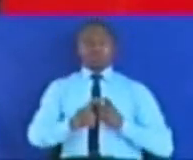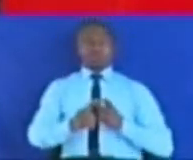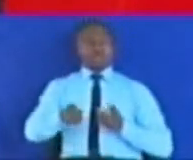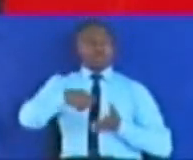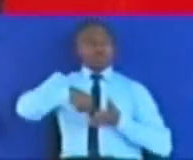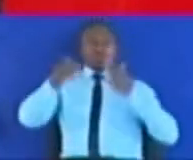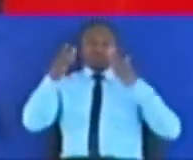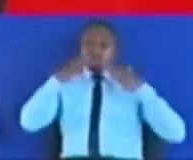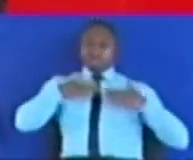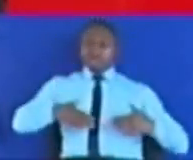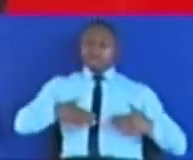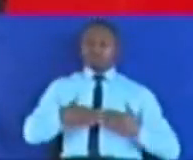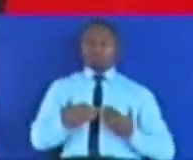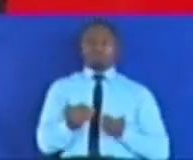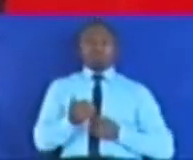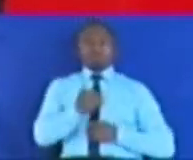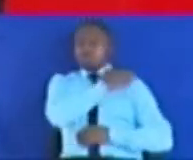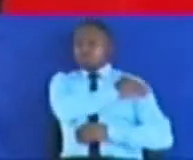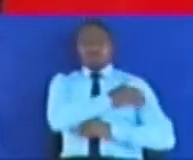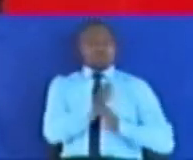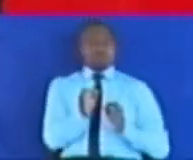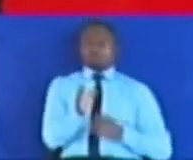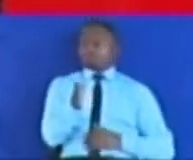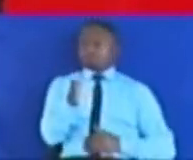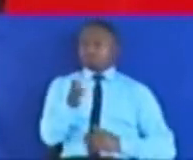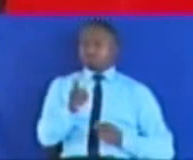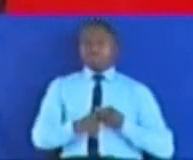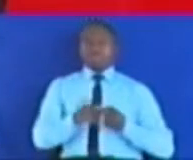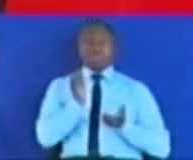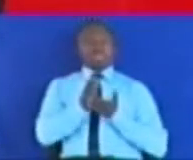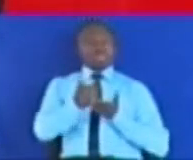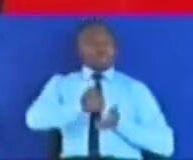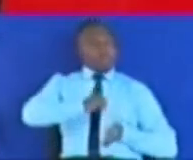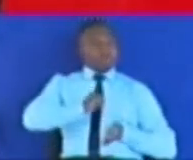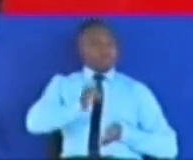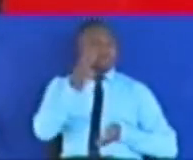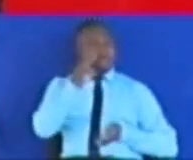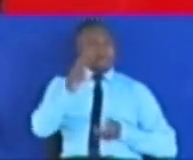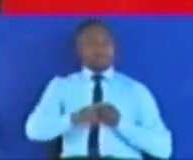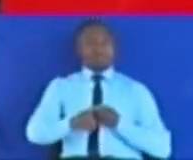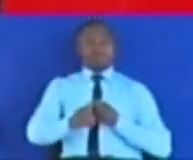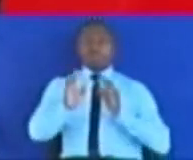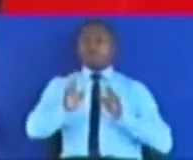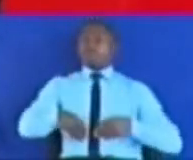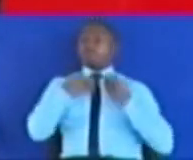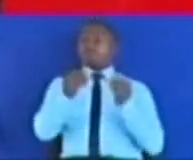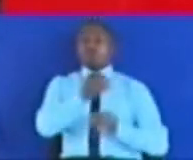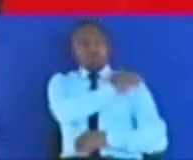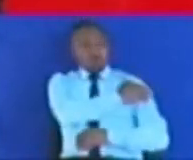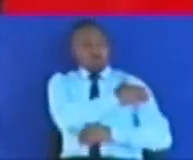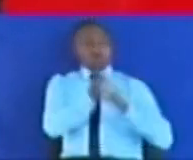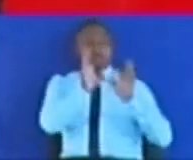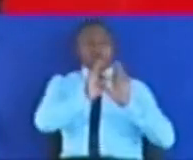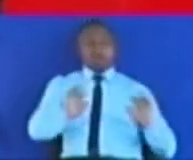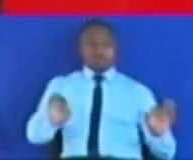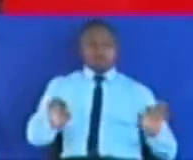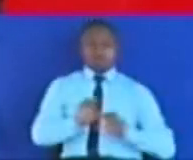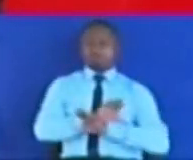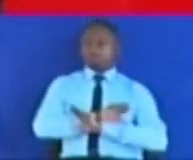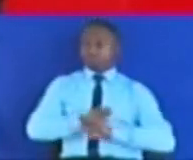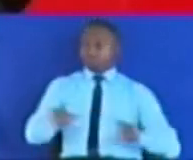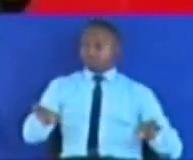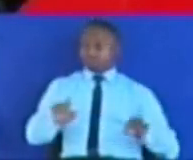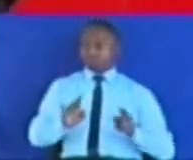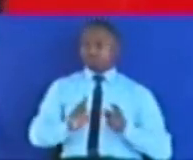vya afya na zahanati. Private sector anachojali ni kuangalia ana provide service ambayo iko nzuri